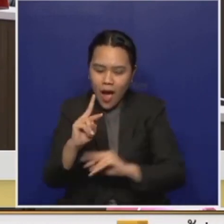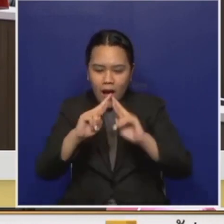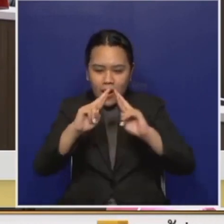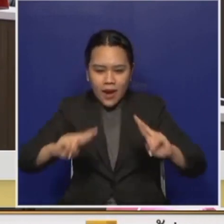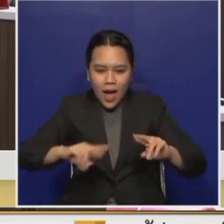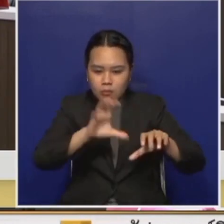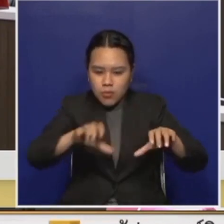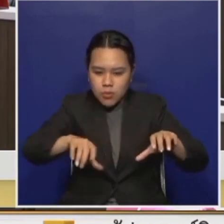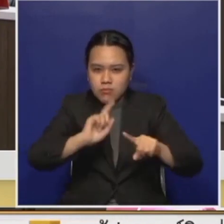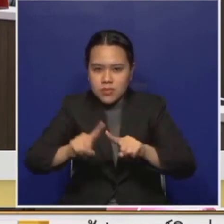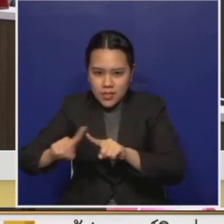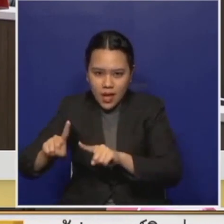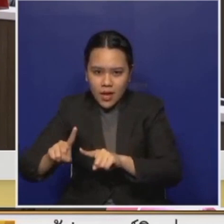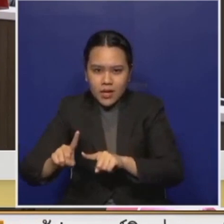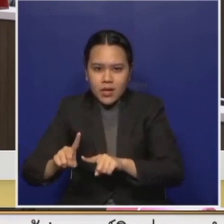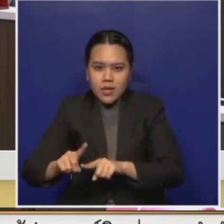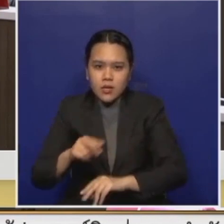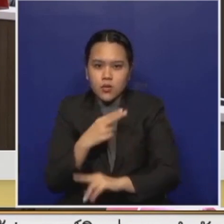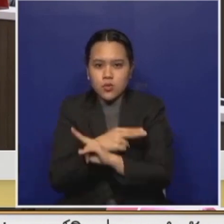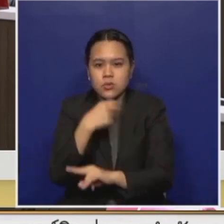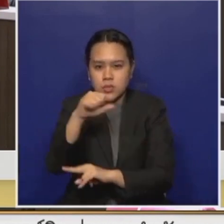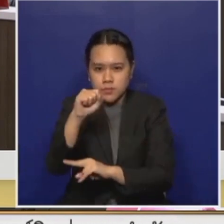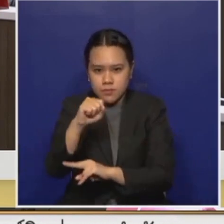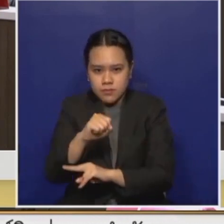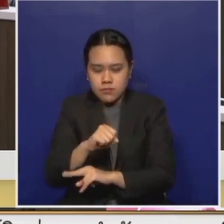10 เท่าครับโมนค่าที่แตกต่างกน